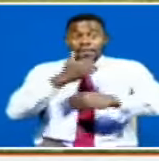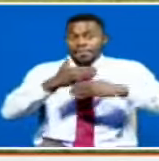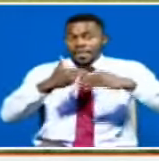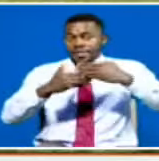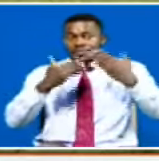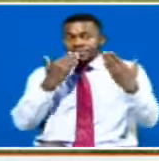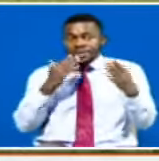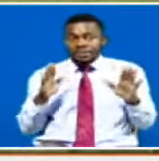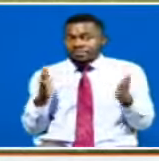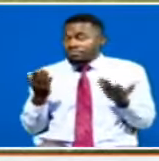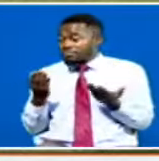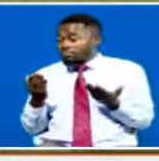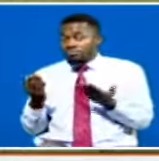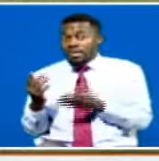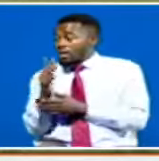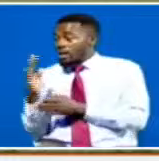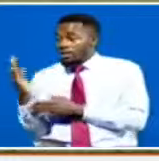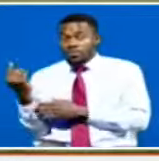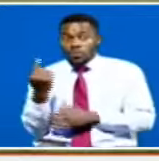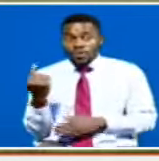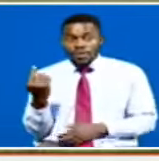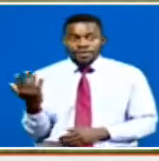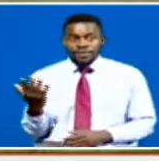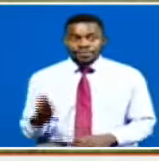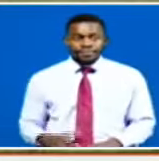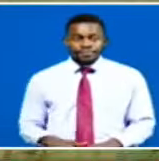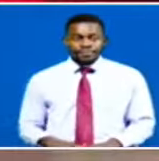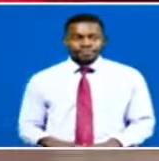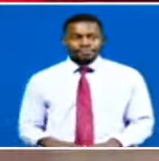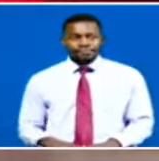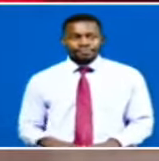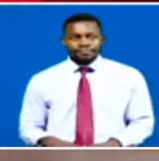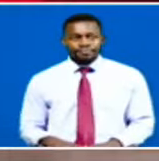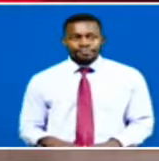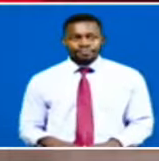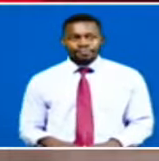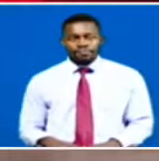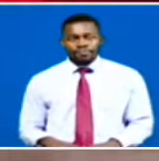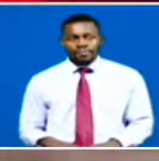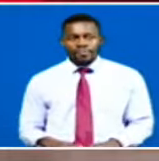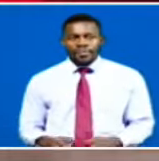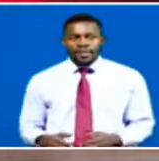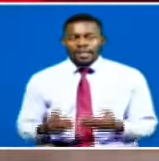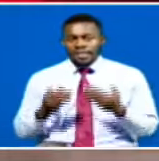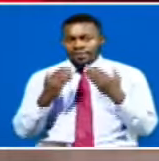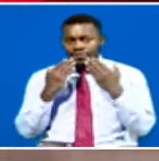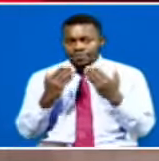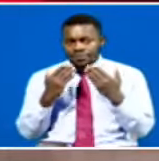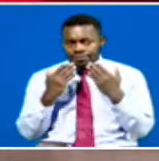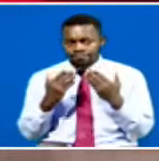Steven Zioka, KTN News, Makueni. Asante sana Steven Zioka kwa taarifa hiyo. Tuelekee